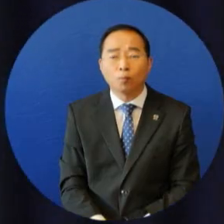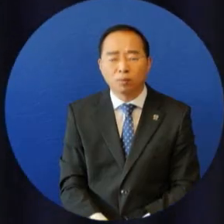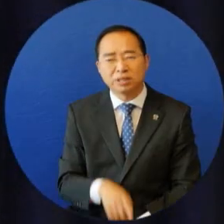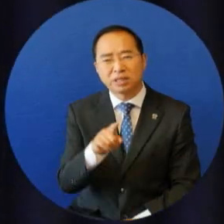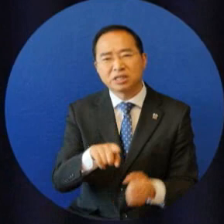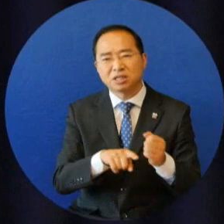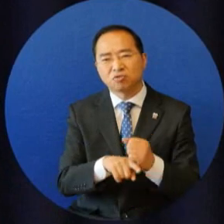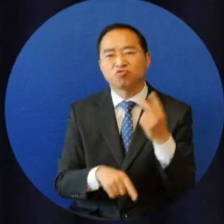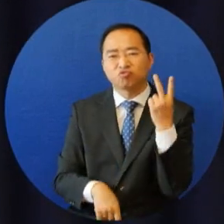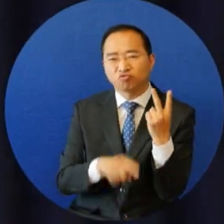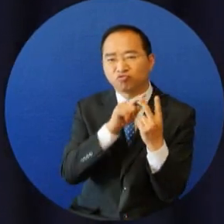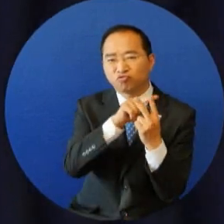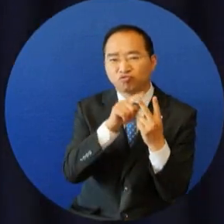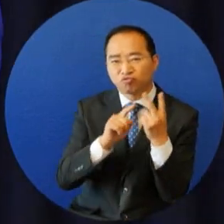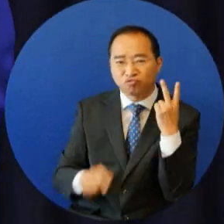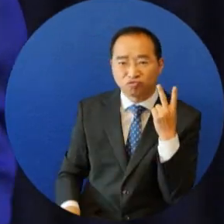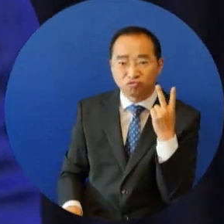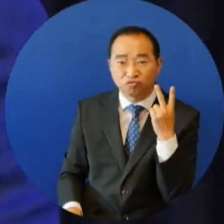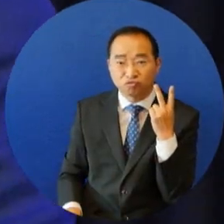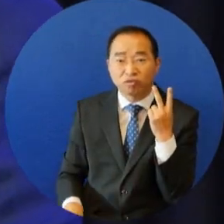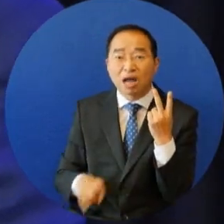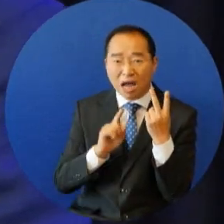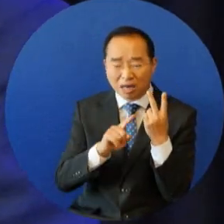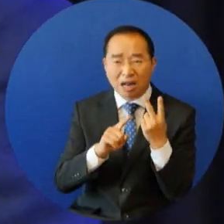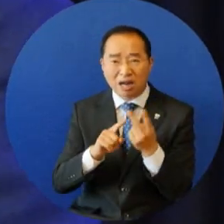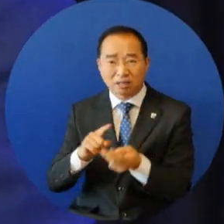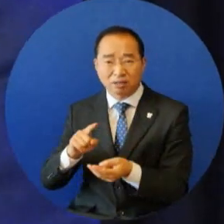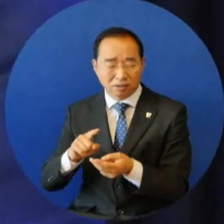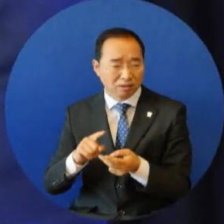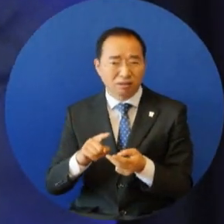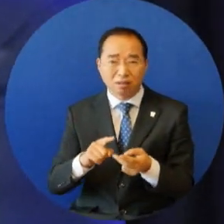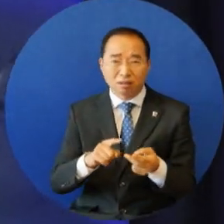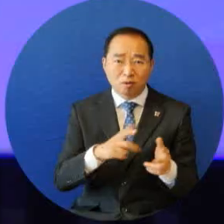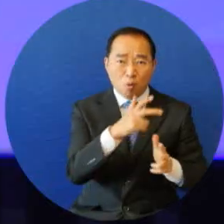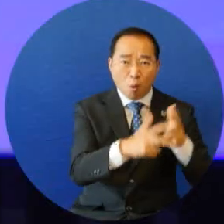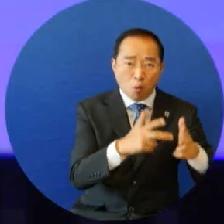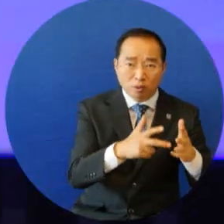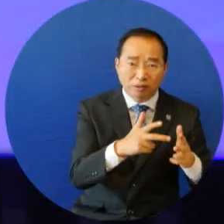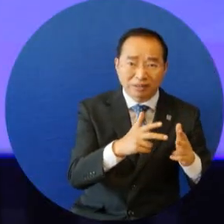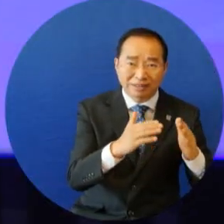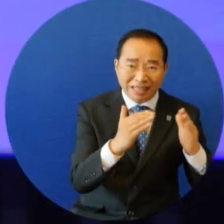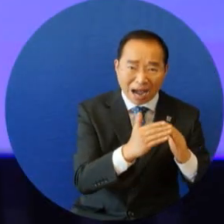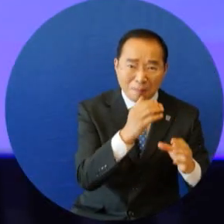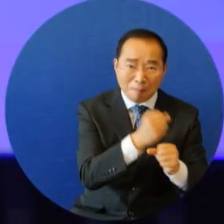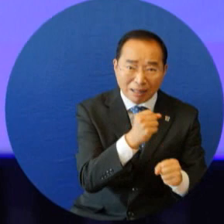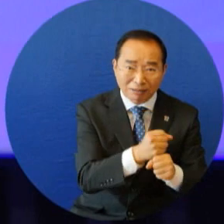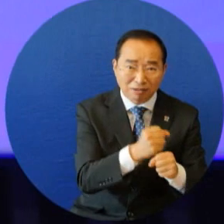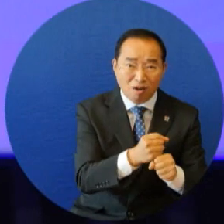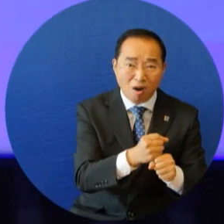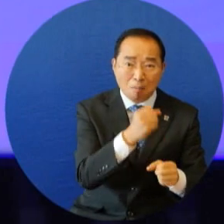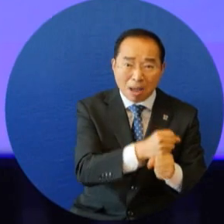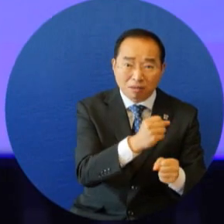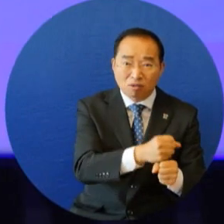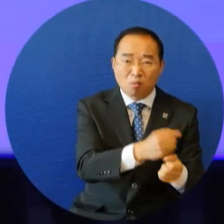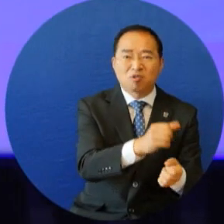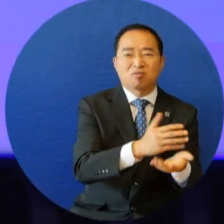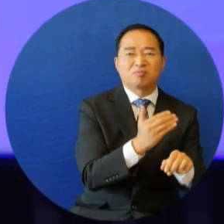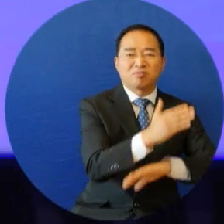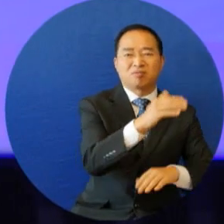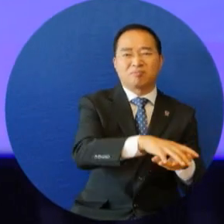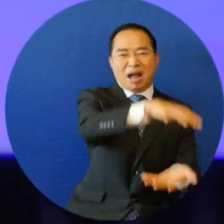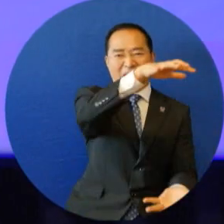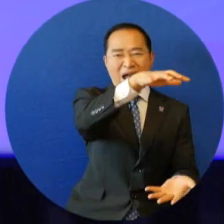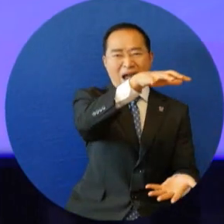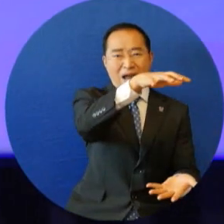그거는 사실은 두 가지 이유인데 하나는 공급 과잉입니다. 지금은 이제 생산기술의 발달로